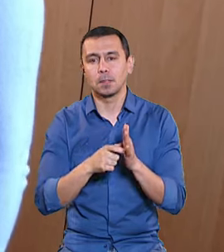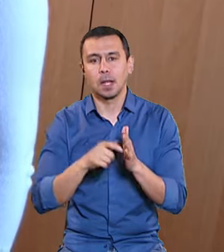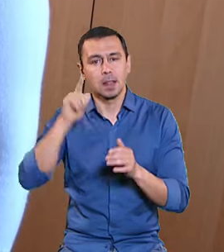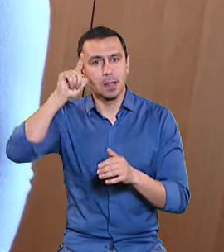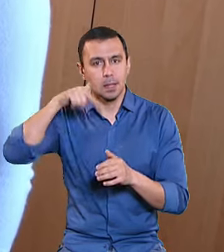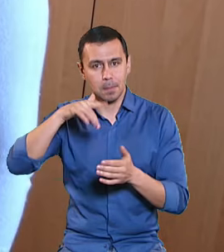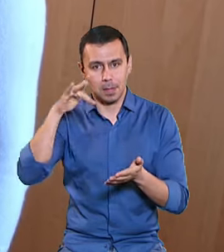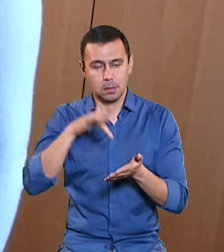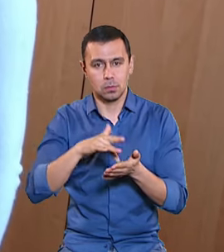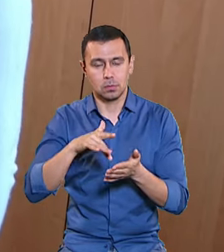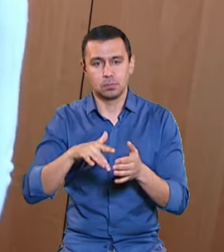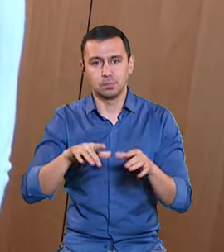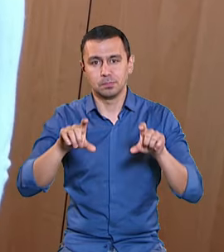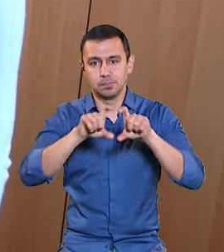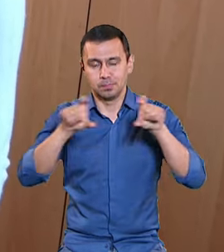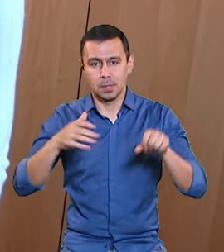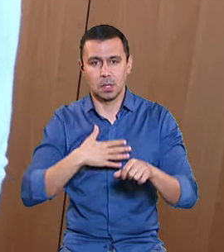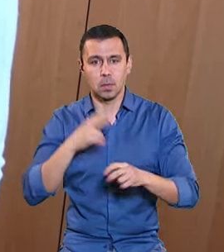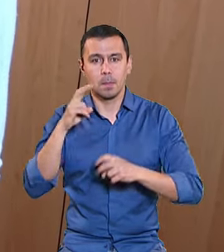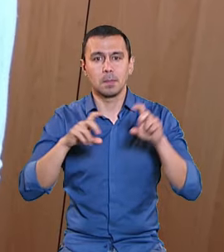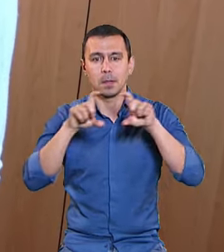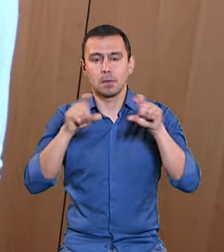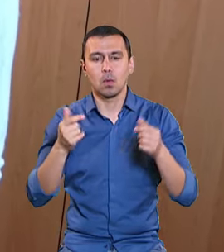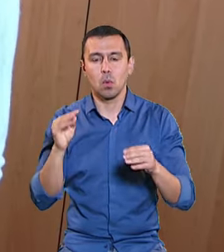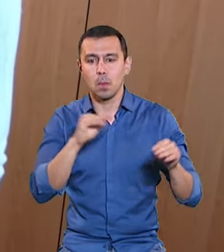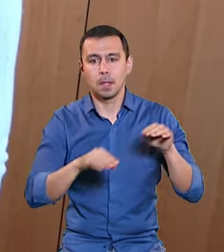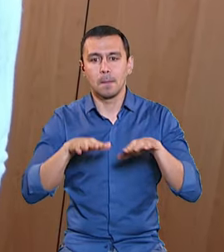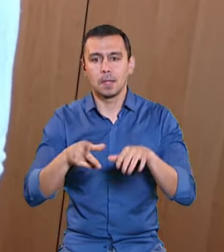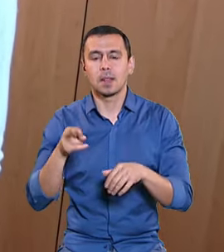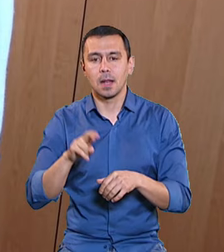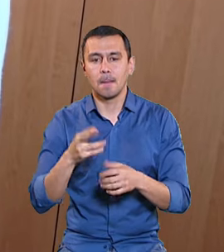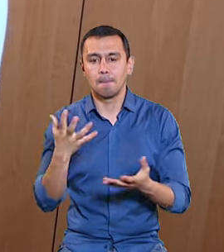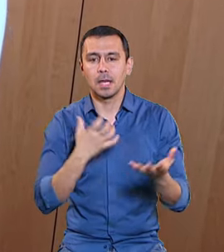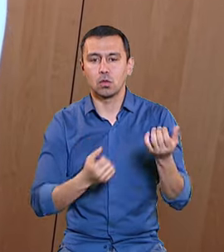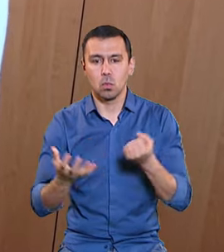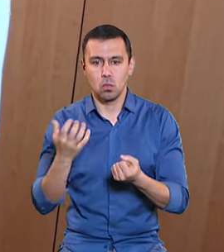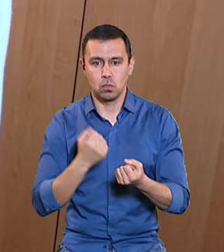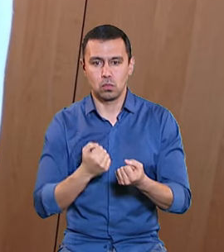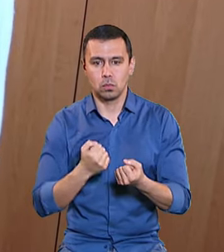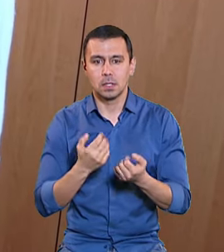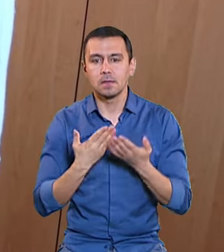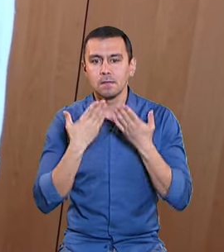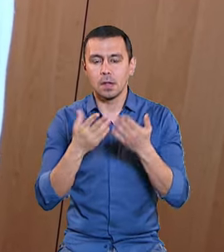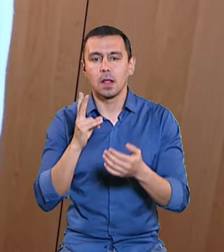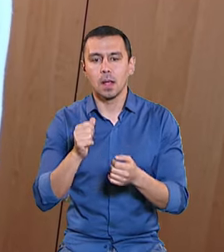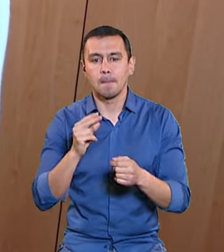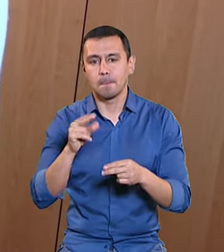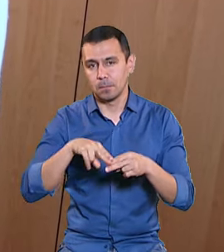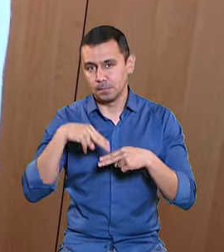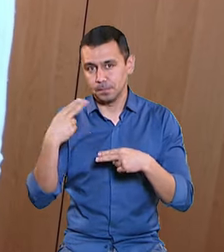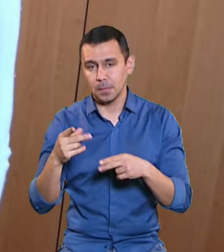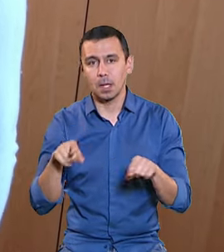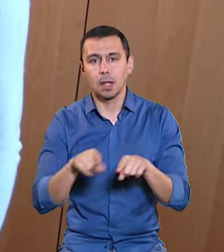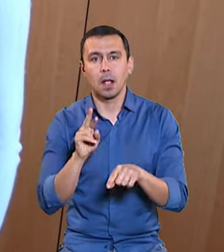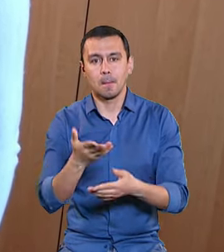диспетчерського пункту нашого підприємства, в якому обладнане місце для прийому звернень на повернення коштів. Так